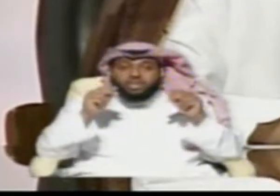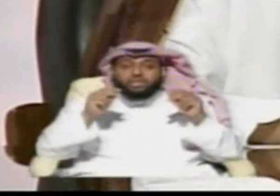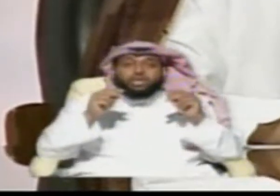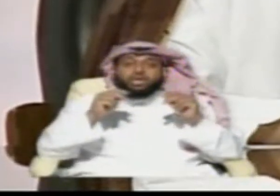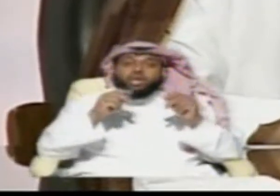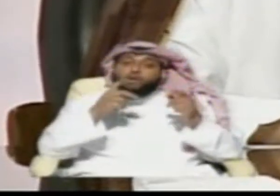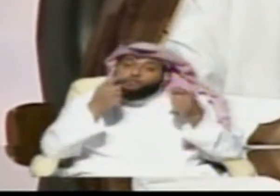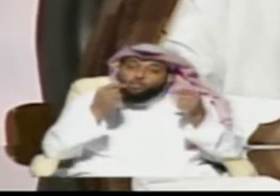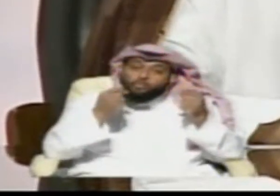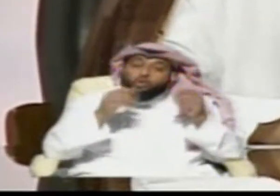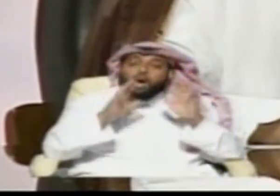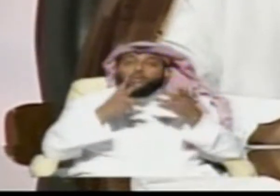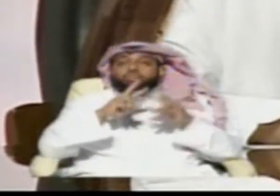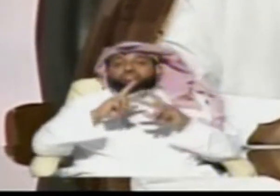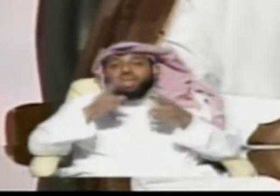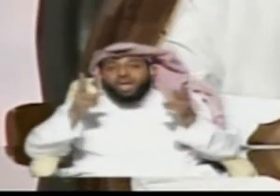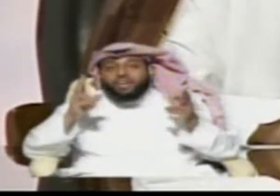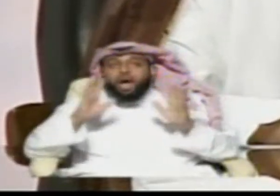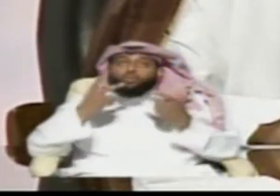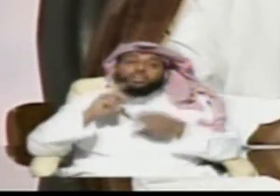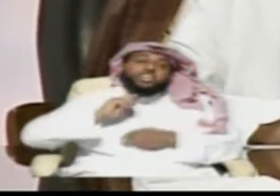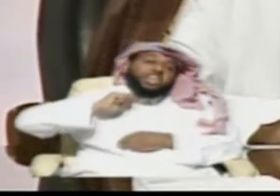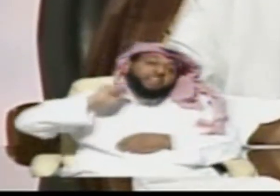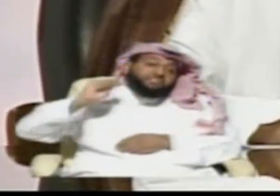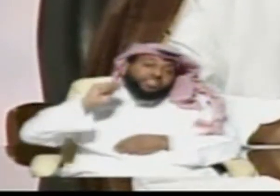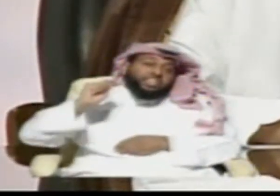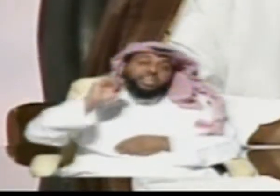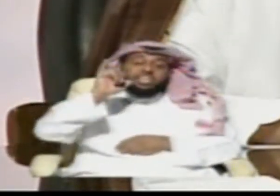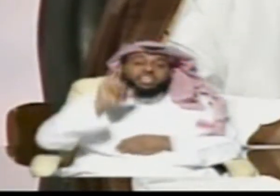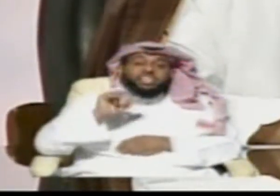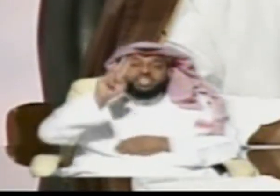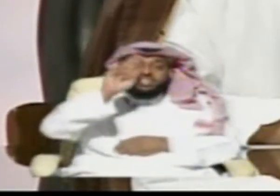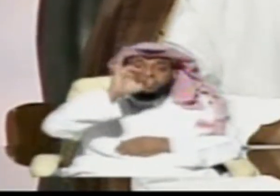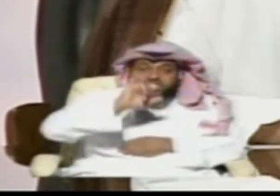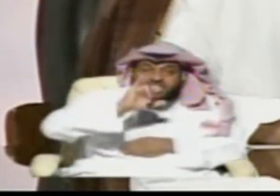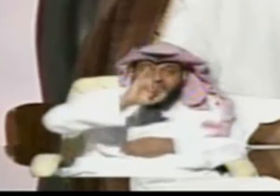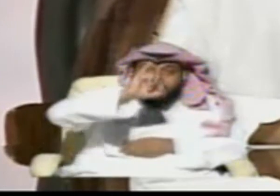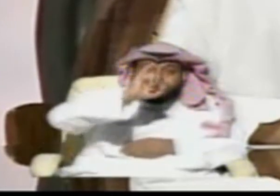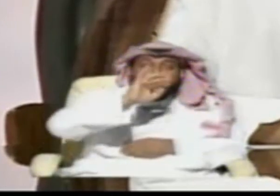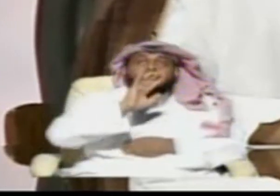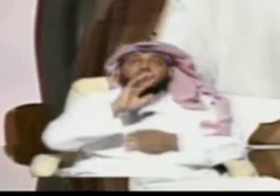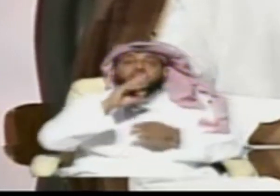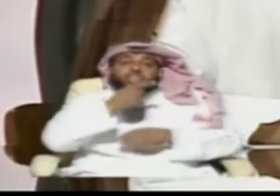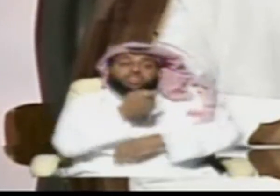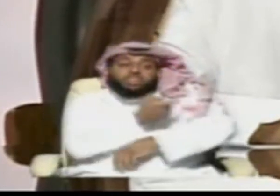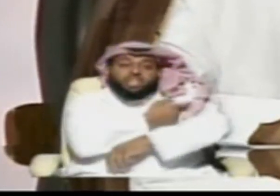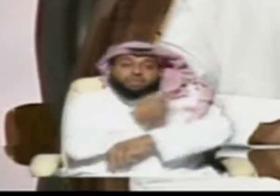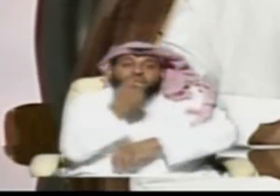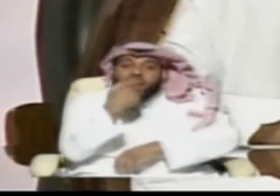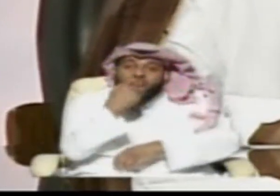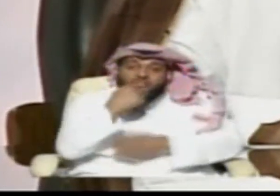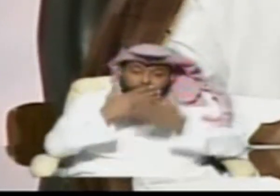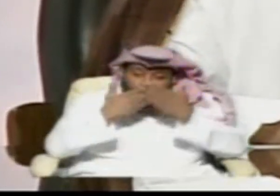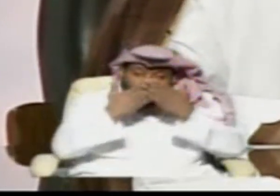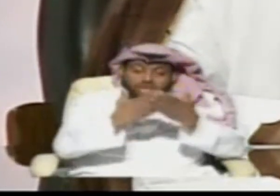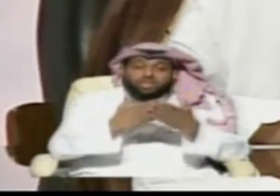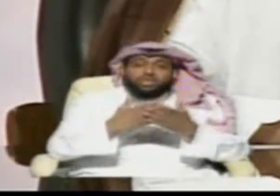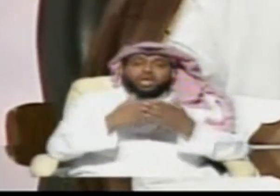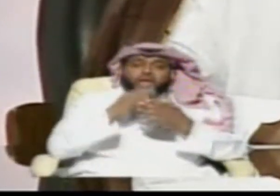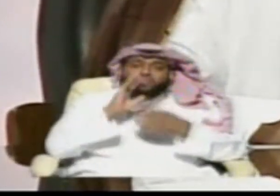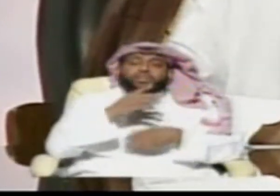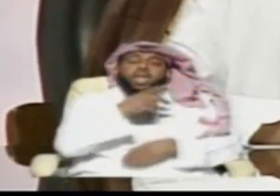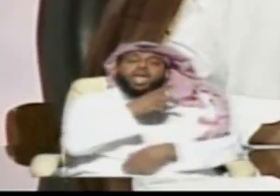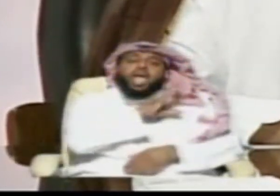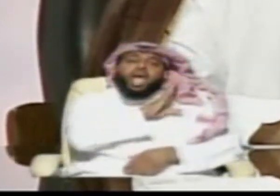مالية، كفالة أيتام، كل ما كإعانة طبية بشتى صورها، هم يحتاجون